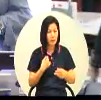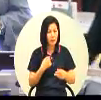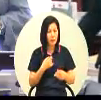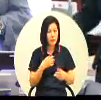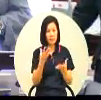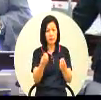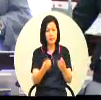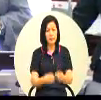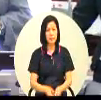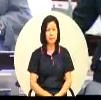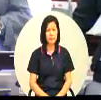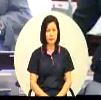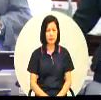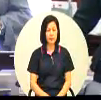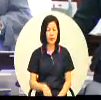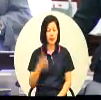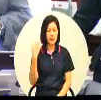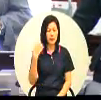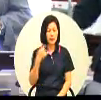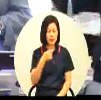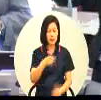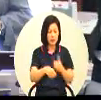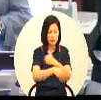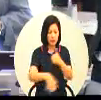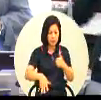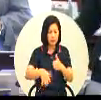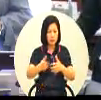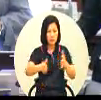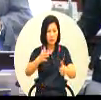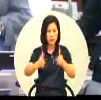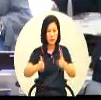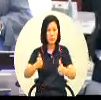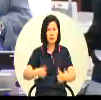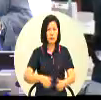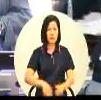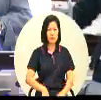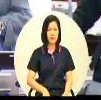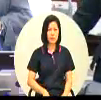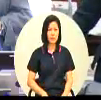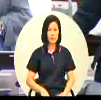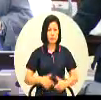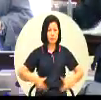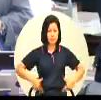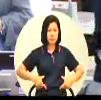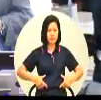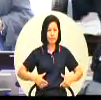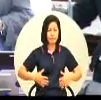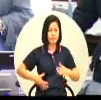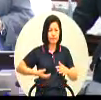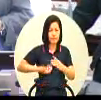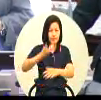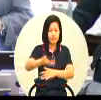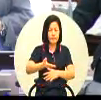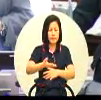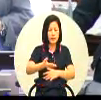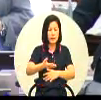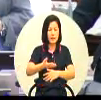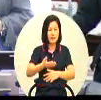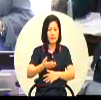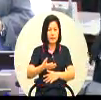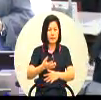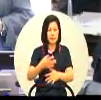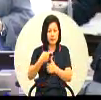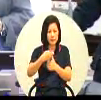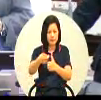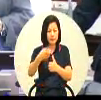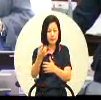中央当过部会首长哦，发挥你陈局市长的魅力，你的沟通能力，本席